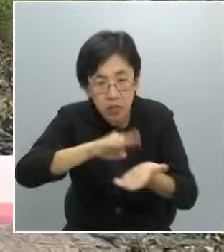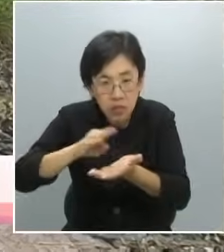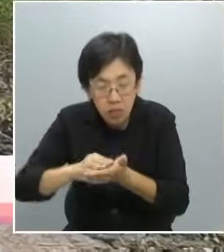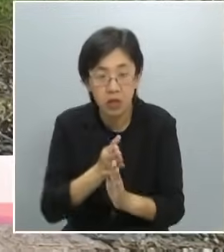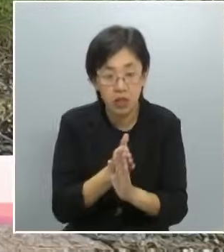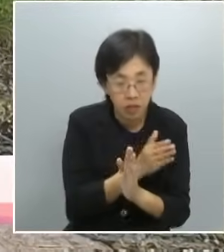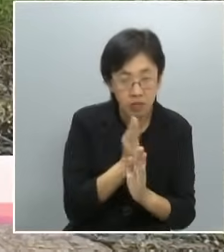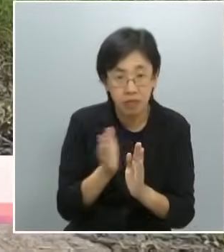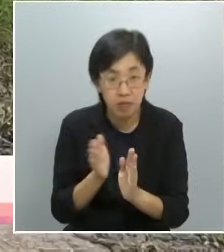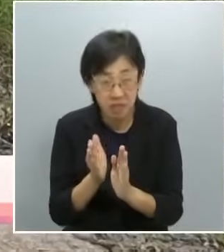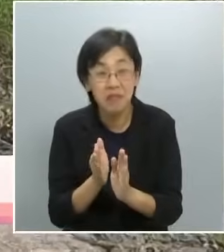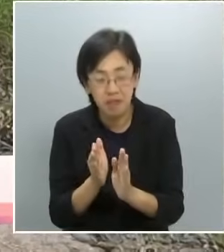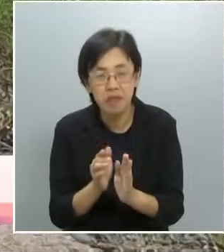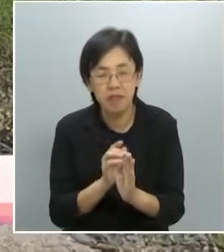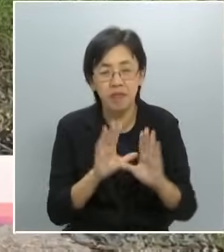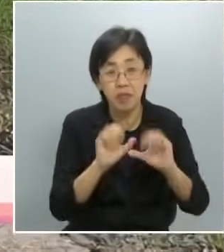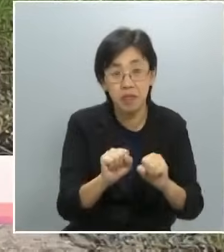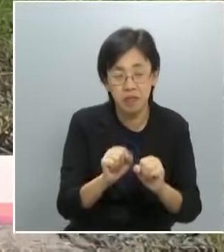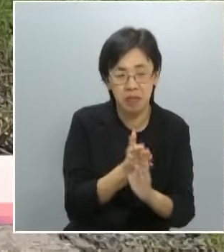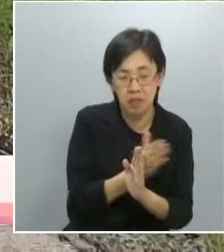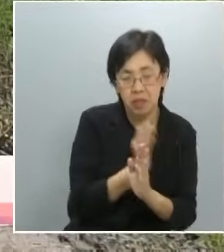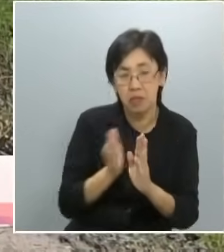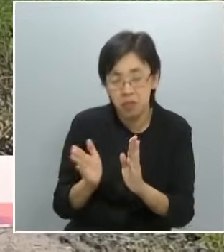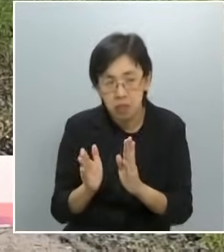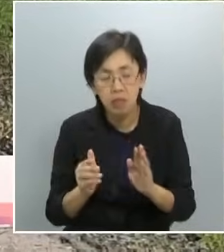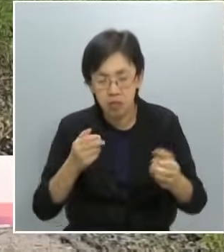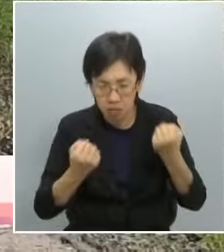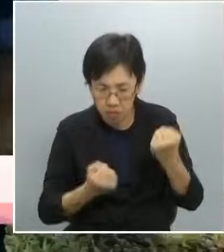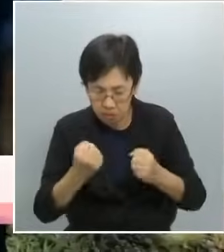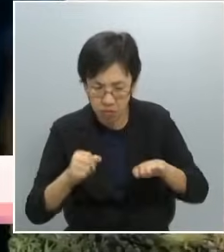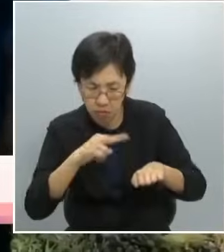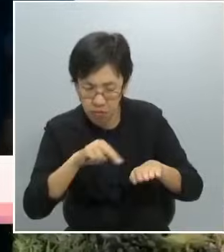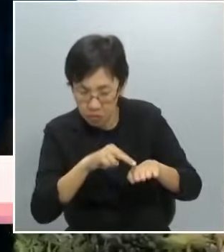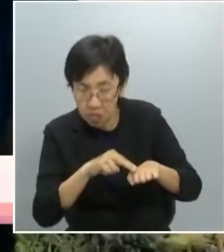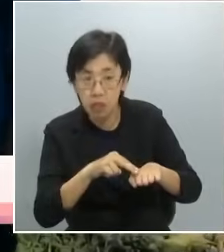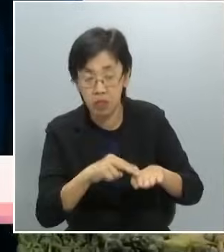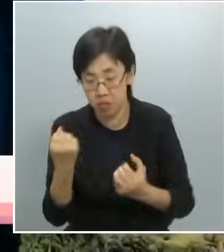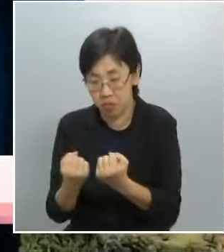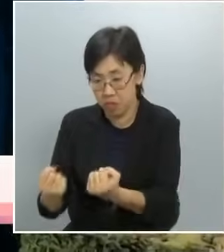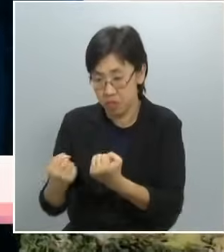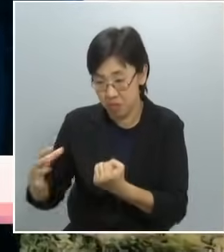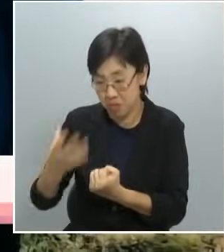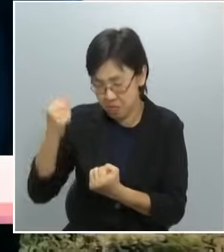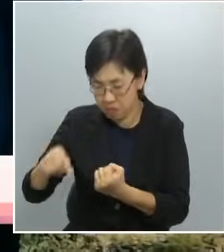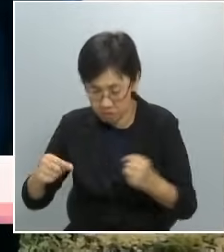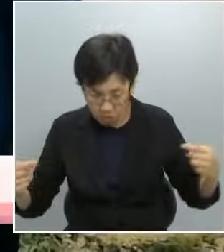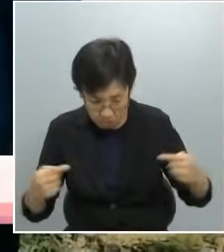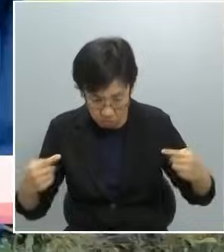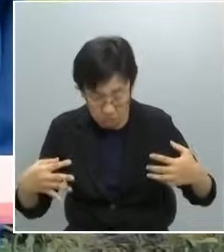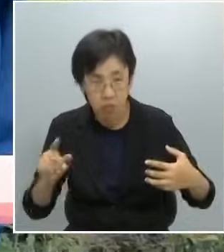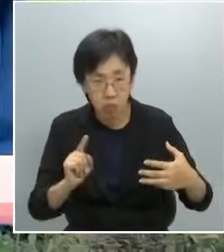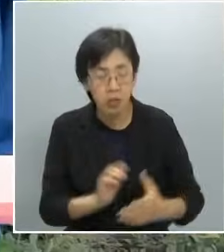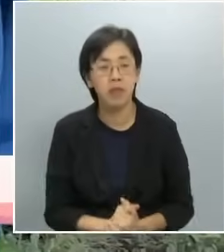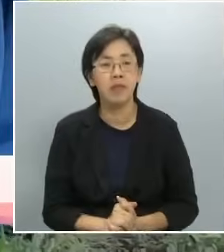เกิดเหตุเพื่อจะยืนยันความชัดเจนว่ารถคันที่นำมาตรวจสอบกับรถในภาพกล้องจรปิดเป็นคันเดียวกันไหมพร้อมทั้งตรวจส